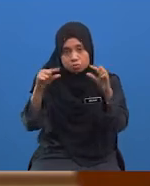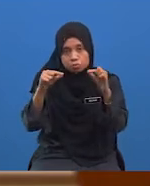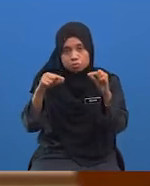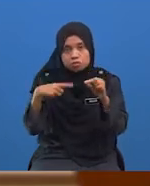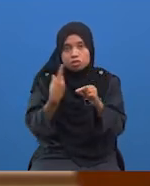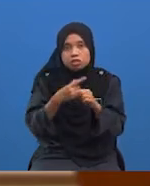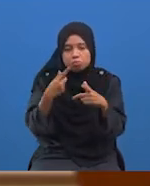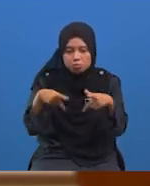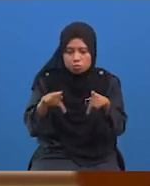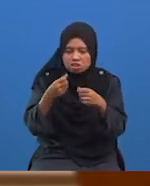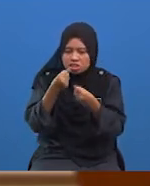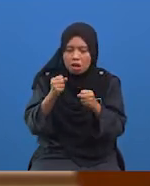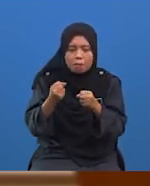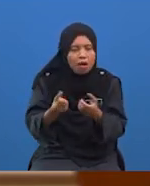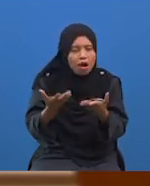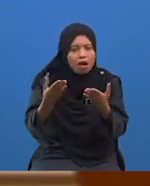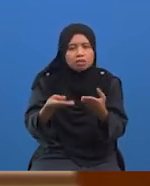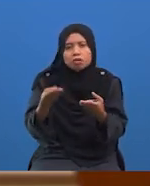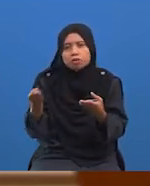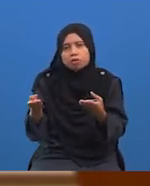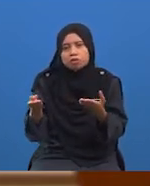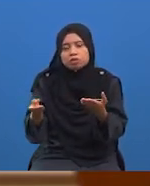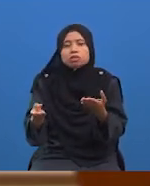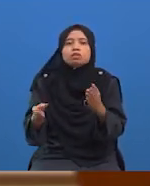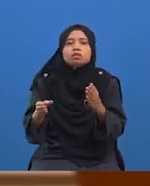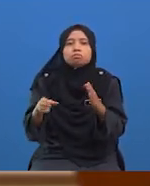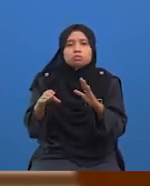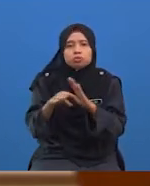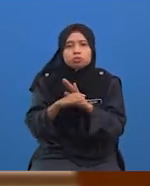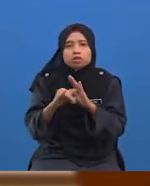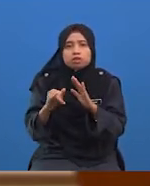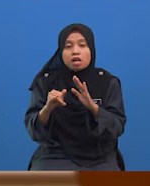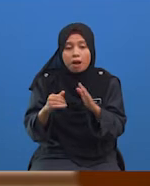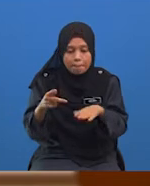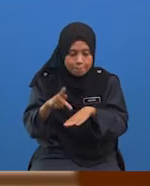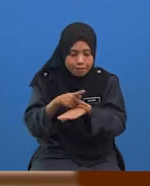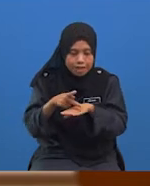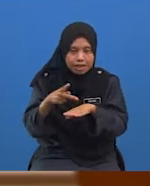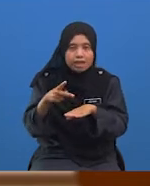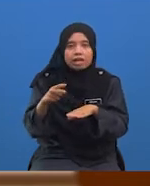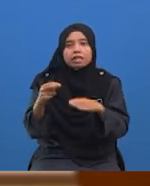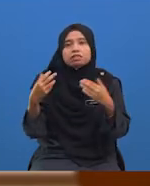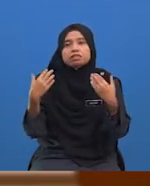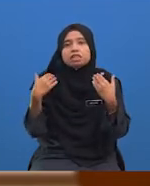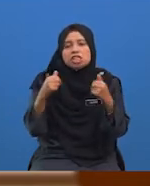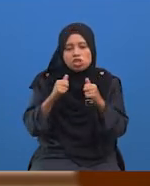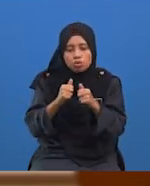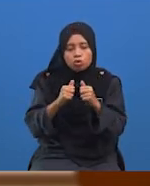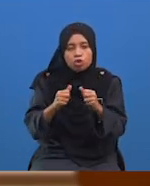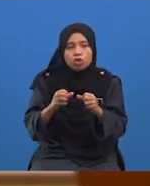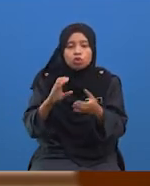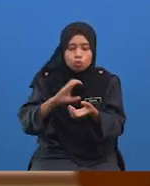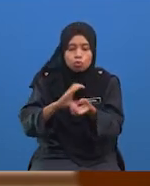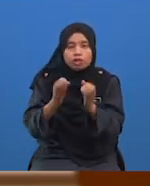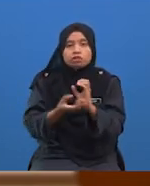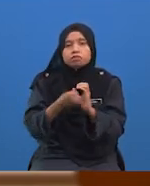kita perlu sediakan. Ini termasuklah jenis pakaian yang bersesuaian mengikut cuaca